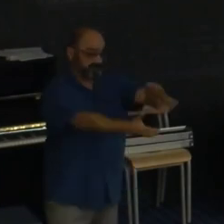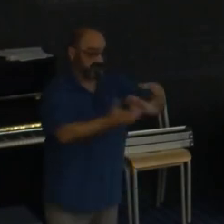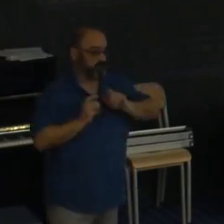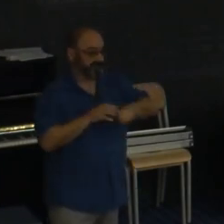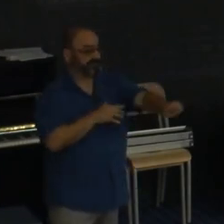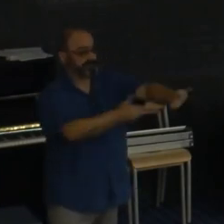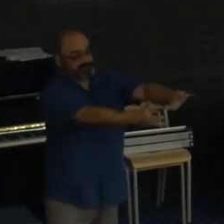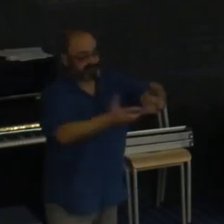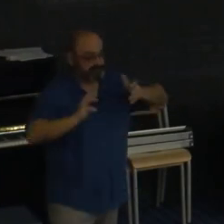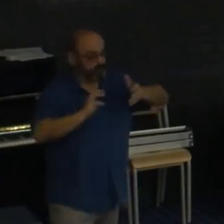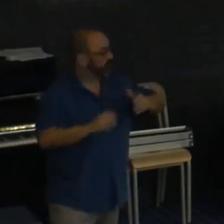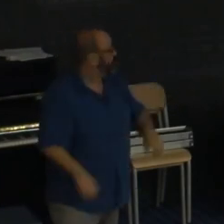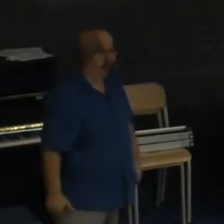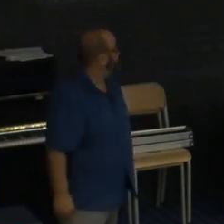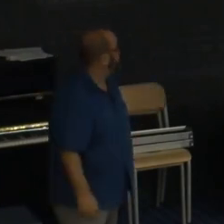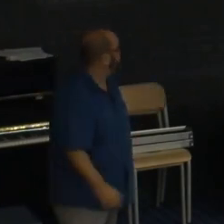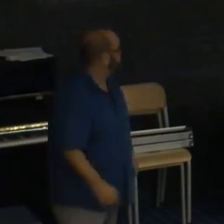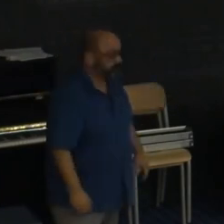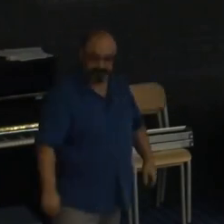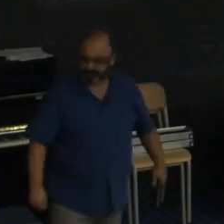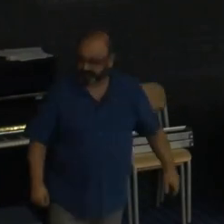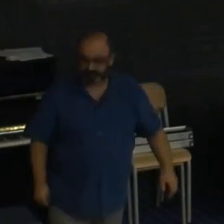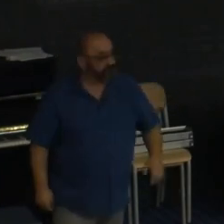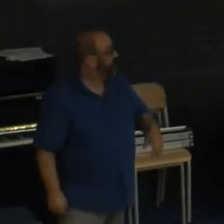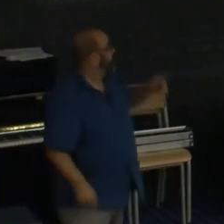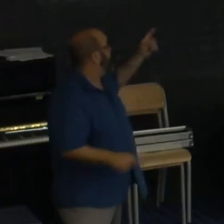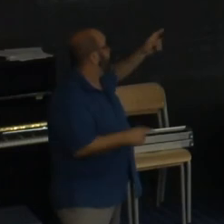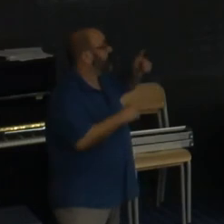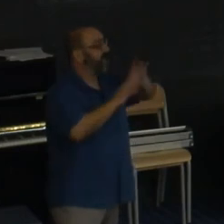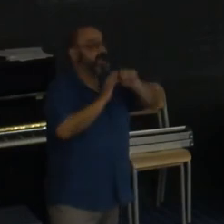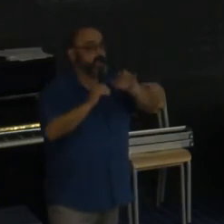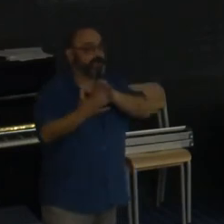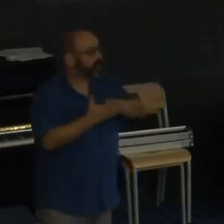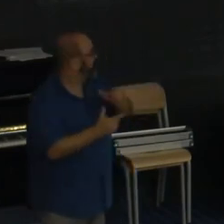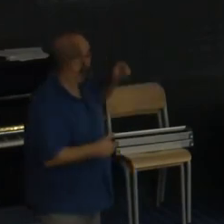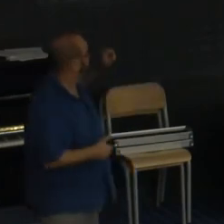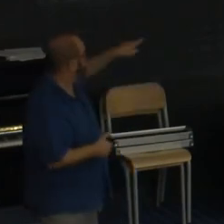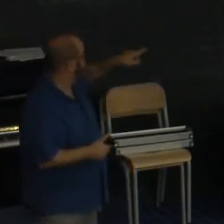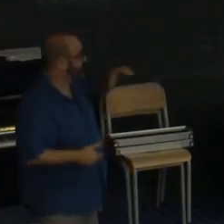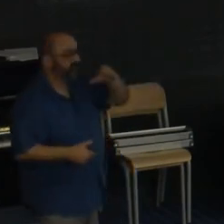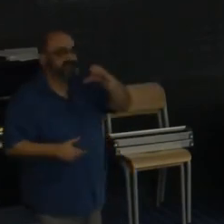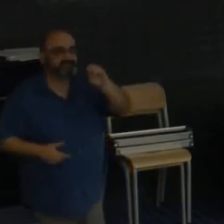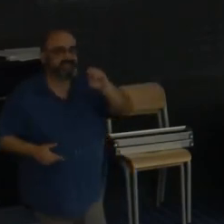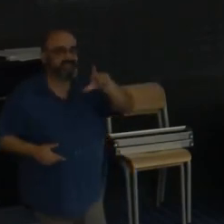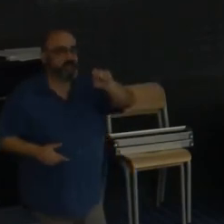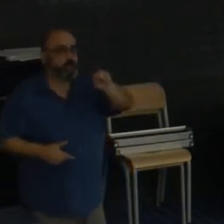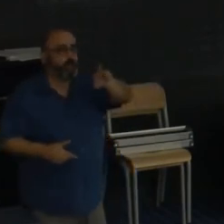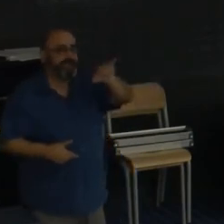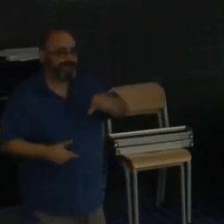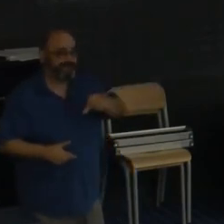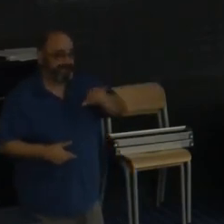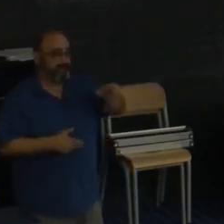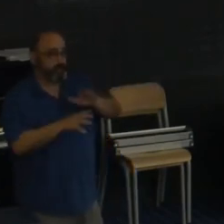PDB. Alors, il y a une implémentation qui est vachement bien faite, c'est celle de Celery, parce que Celery, justement, permet de pouvoir débugger ses workers